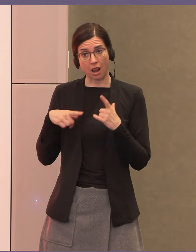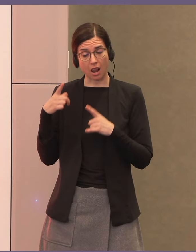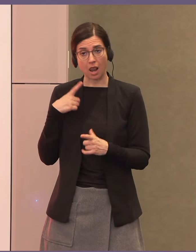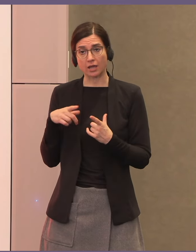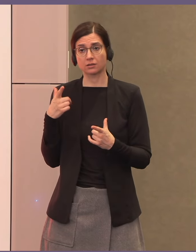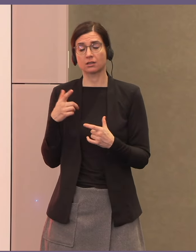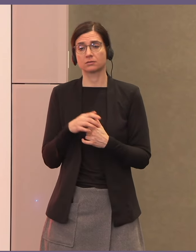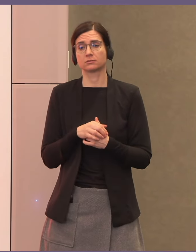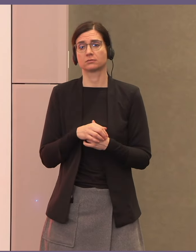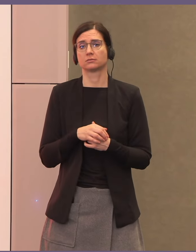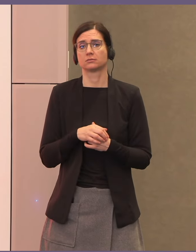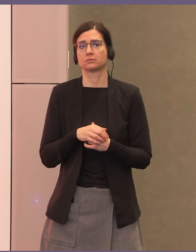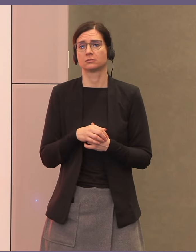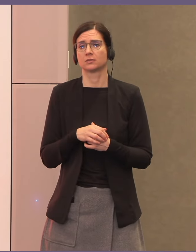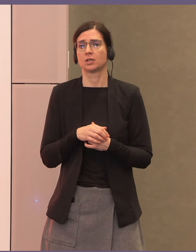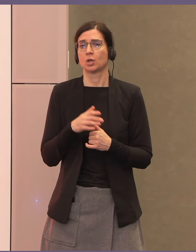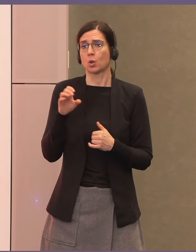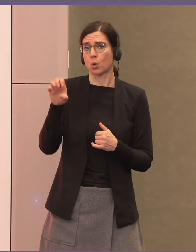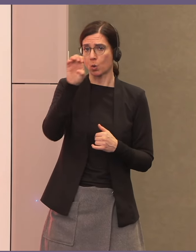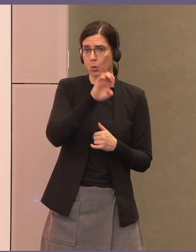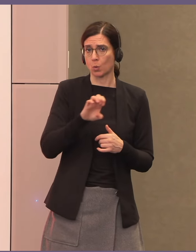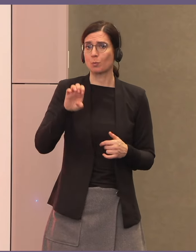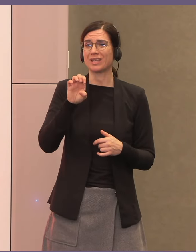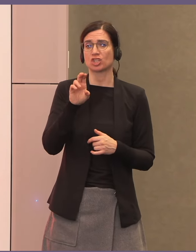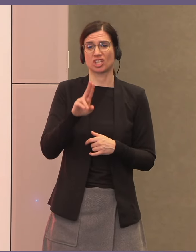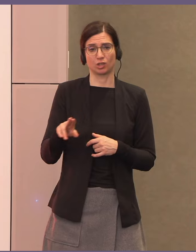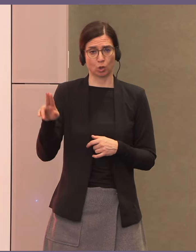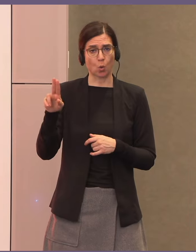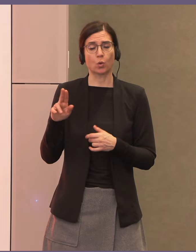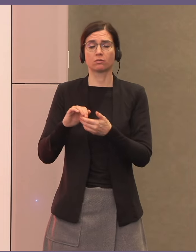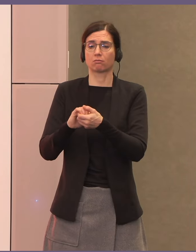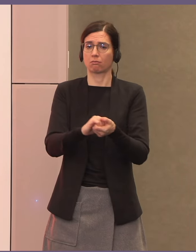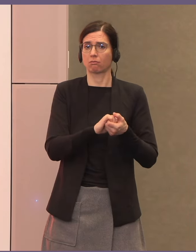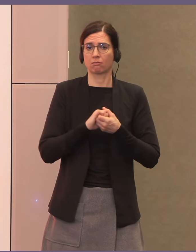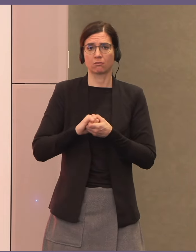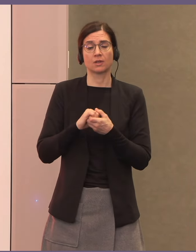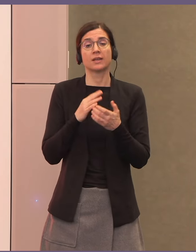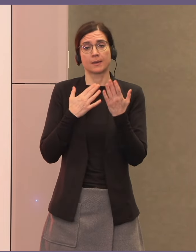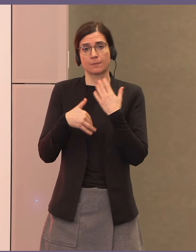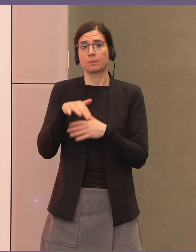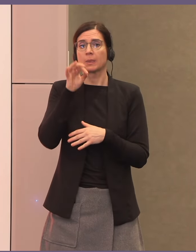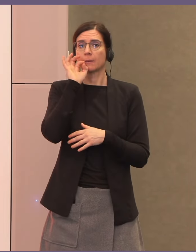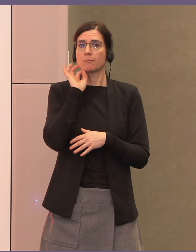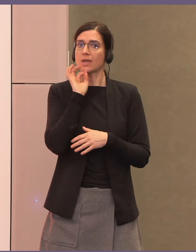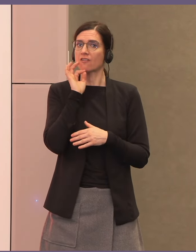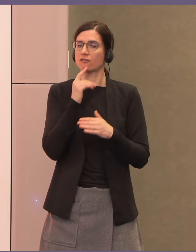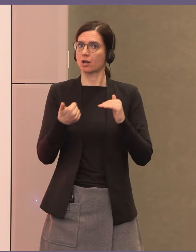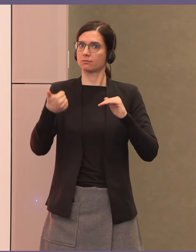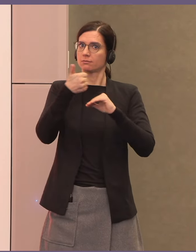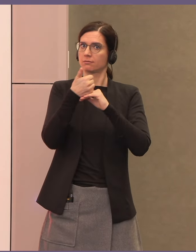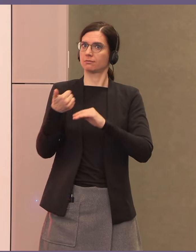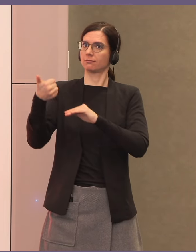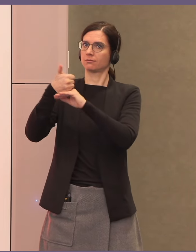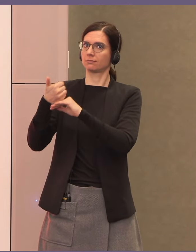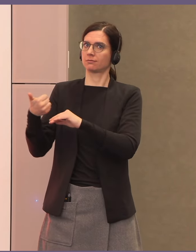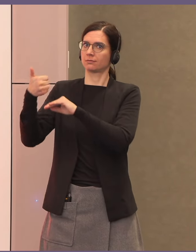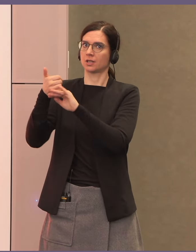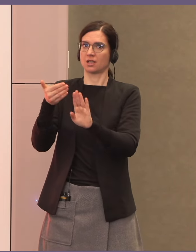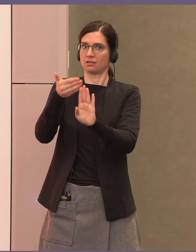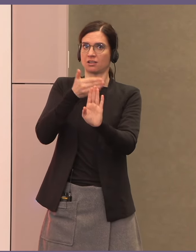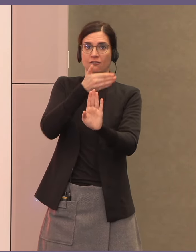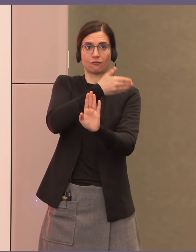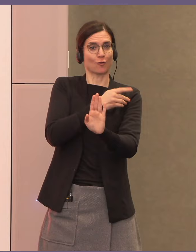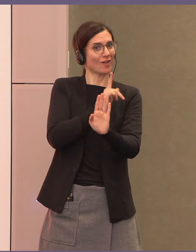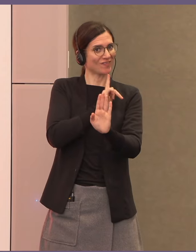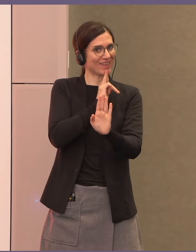in der Europäischen Union jetzt sehr viel mehr Frauen in führenden Positionen sind als in früheren Zyklen.